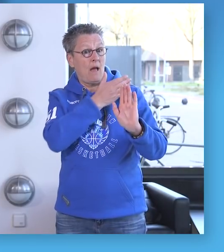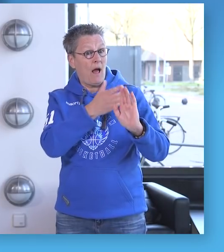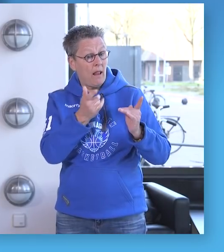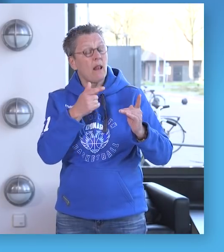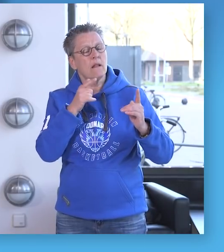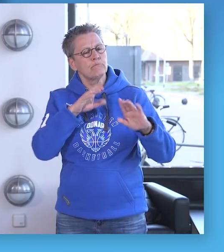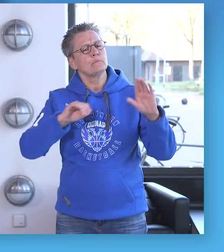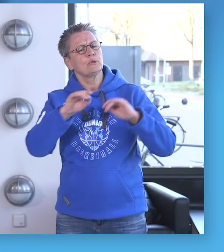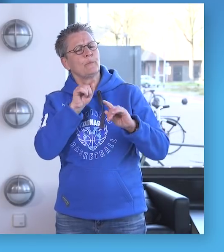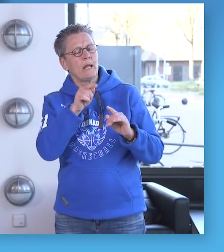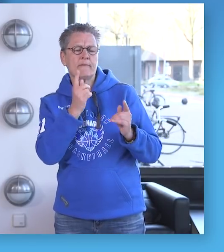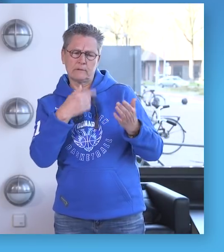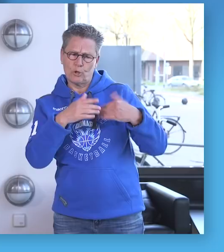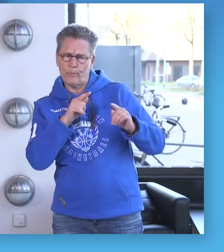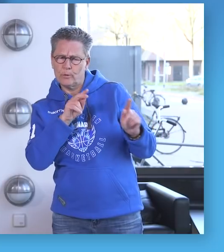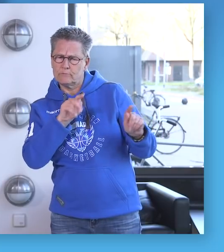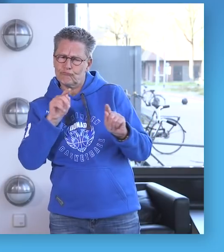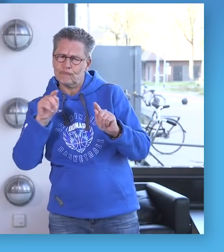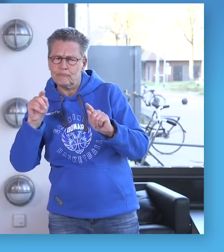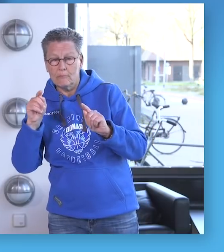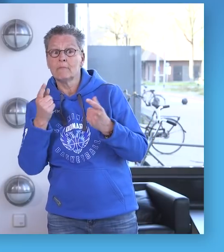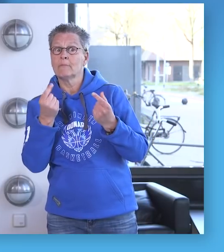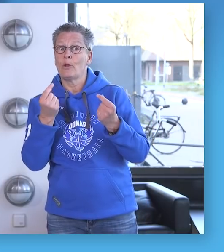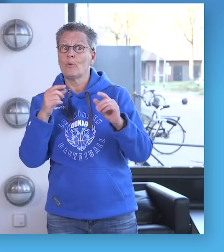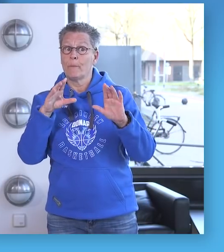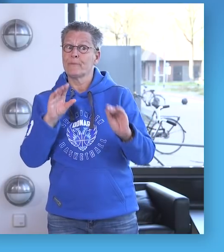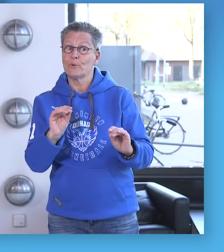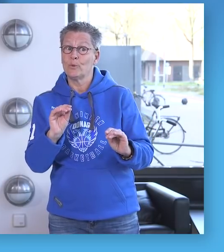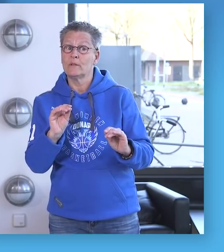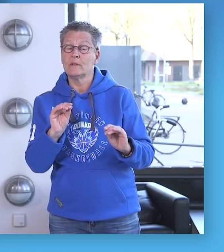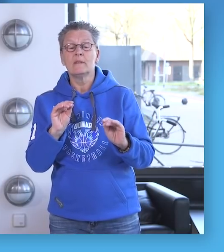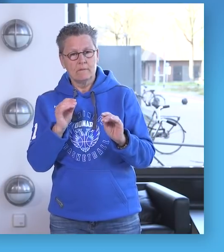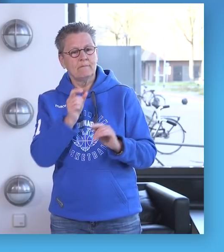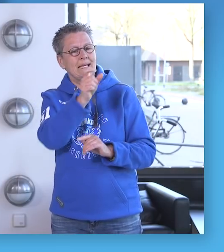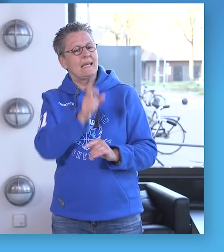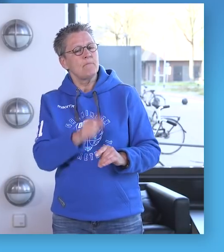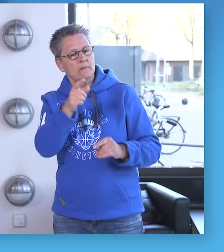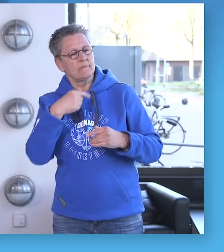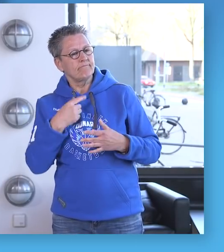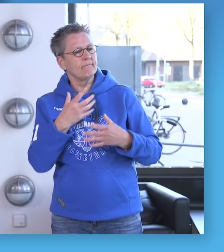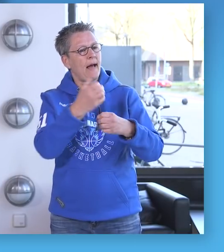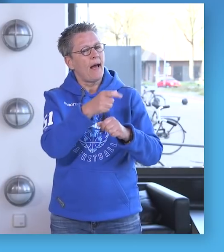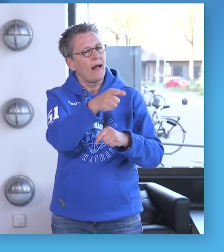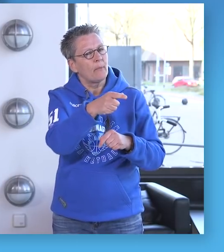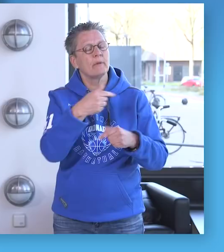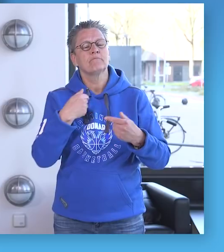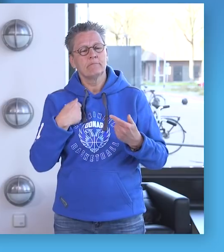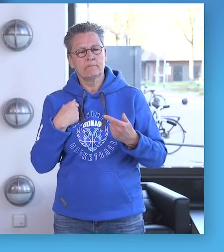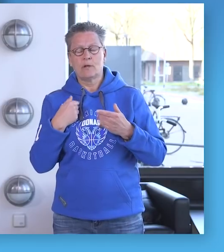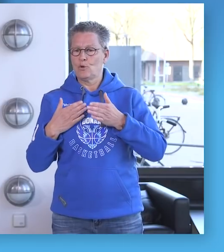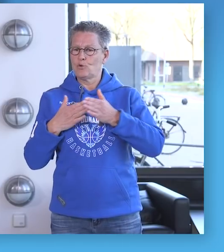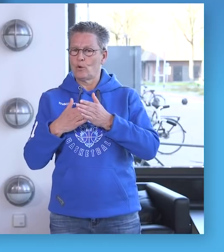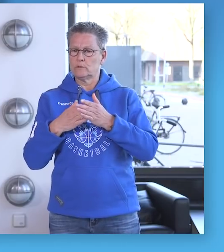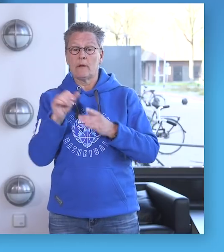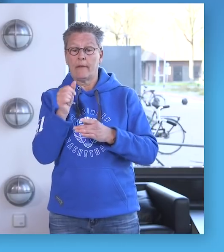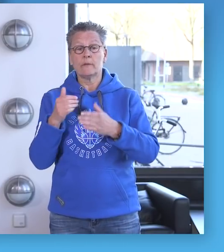zijn. Dat is heel leuk om te doen, om ook iemand te helpen en om als coach een beetje samen met een andere